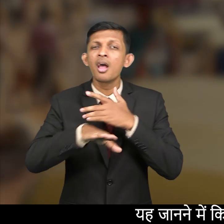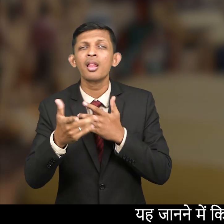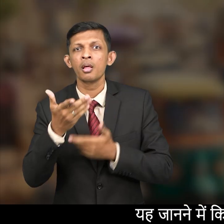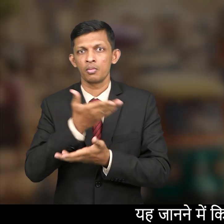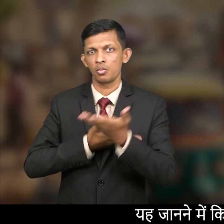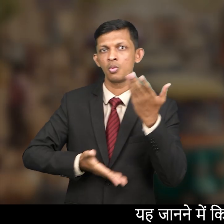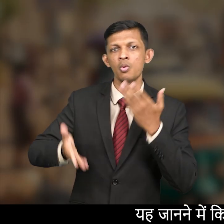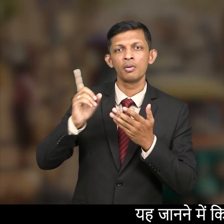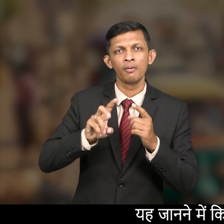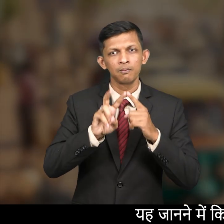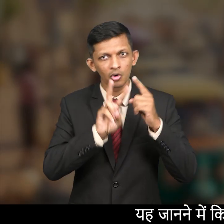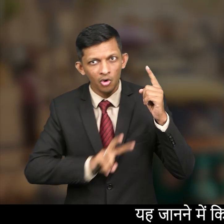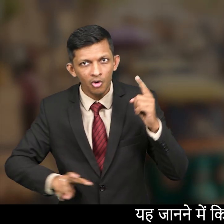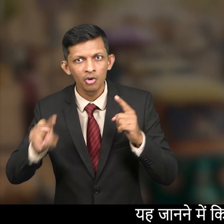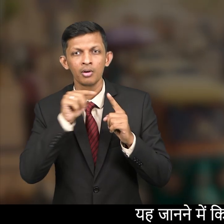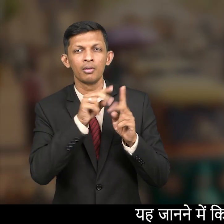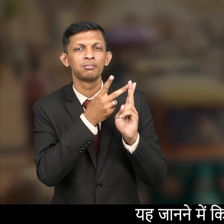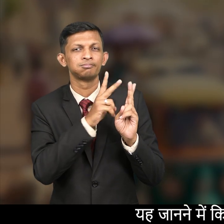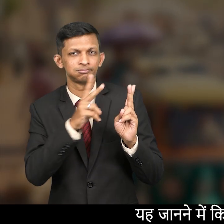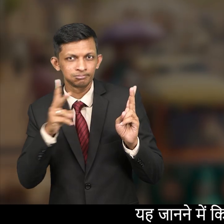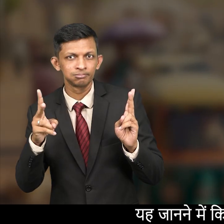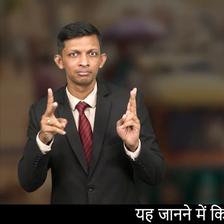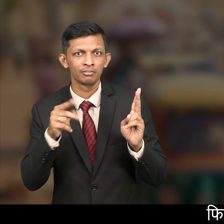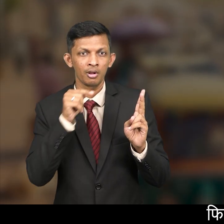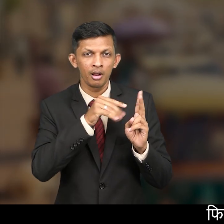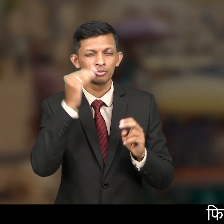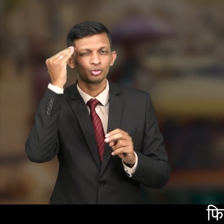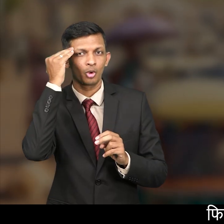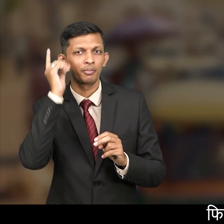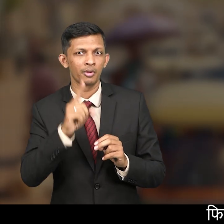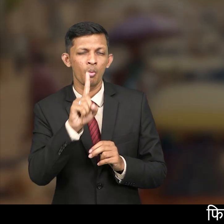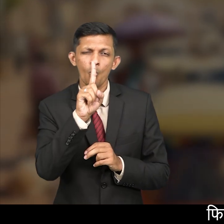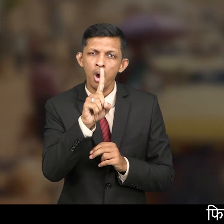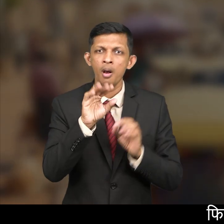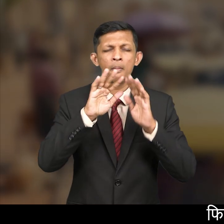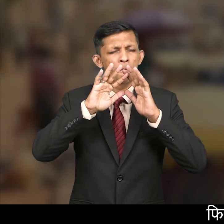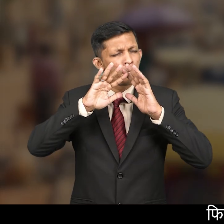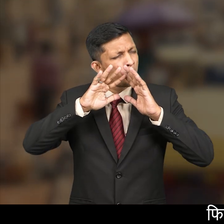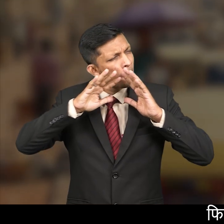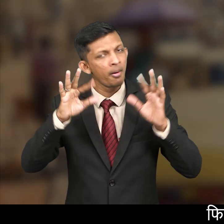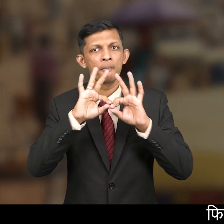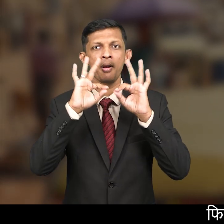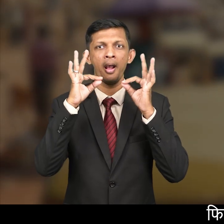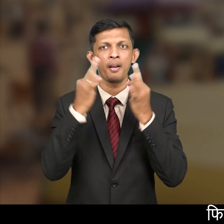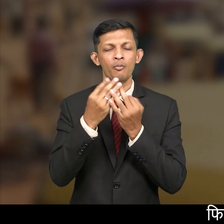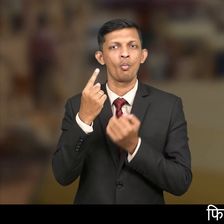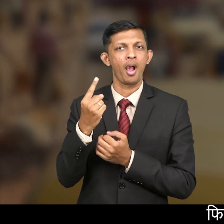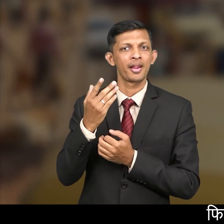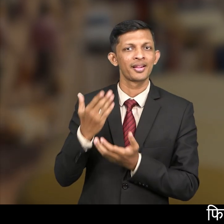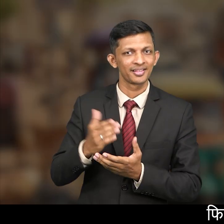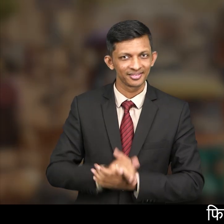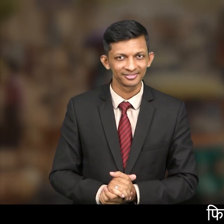यह जानने में कि भले ही हम अलग तरह से यात्रा करते हैं, फिर भी हम एक बड़ा परिवार है।